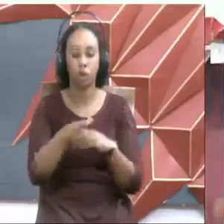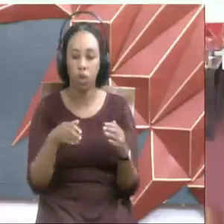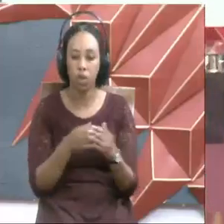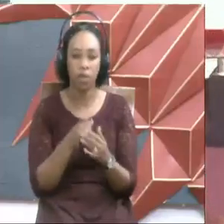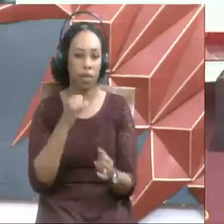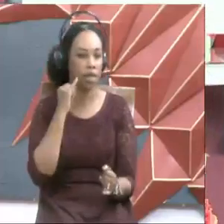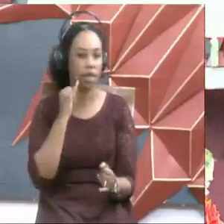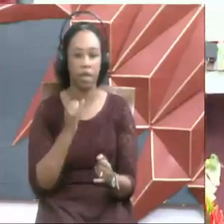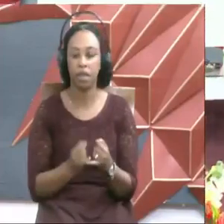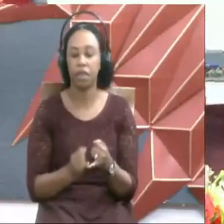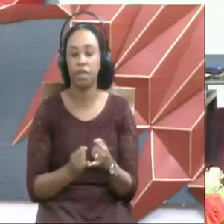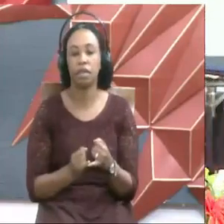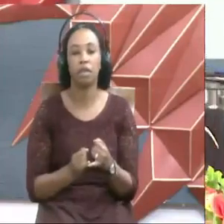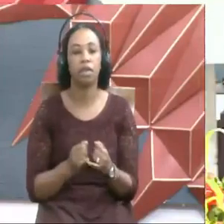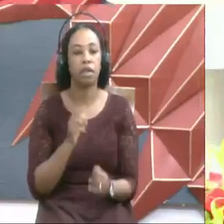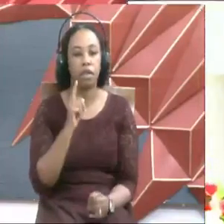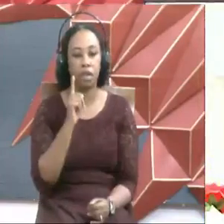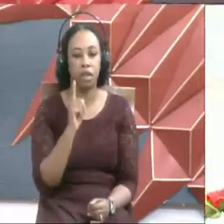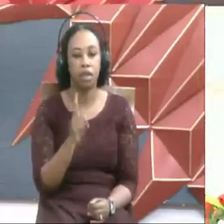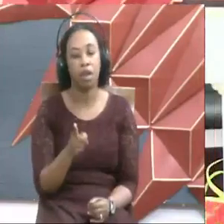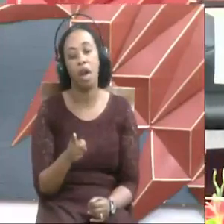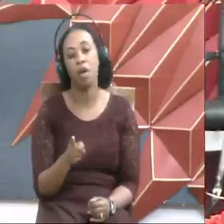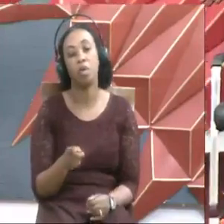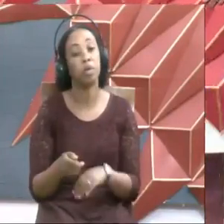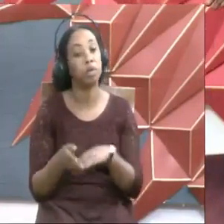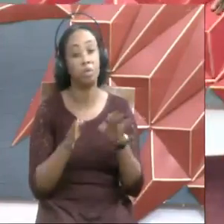bizashira kandi nawe ushire